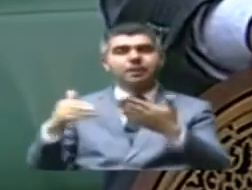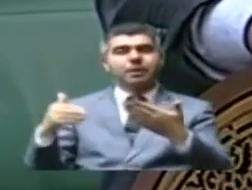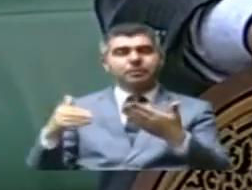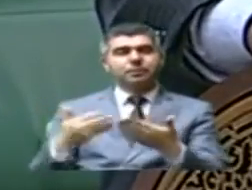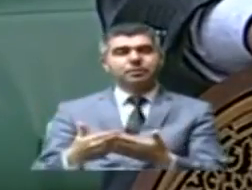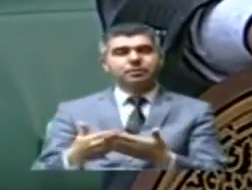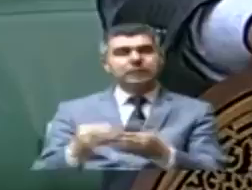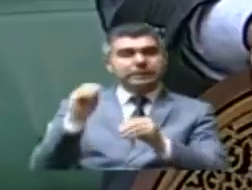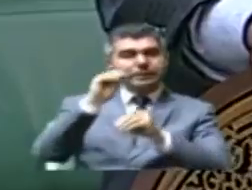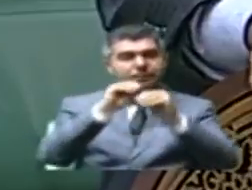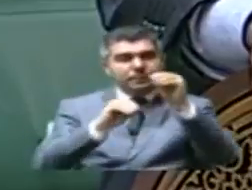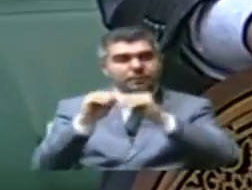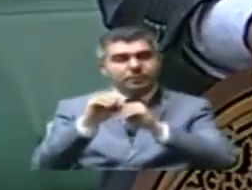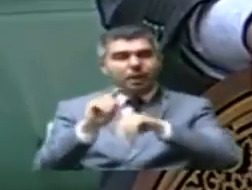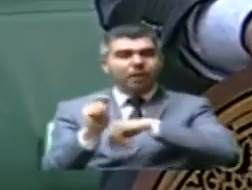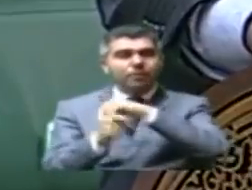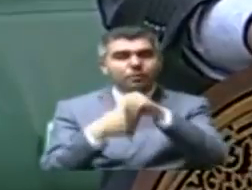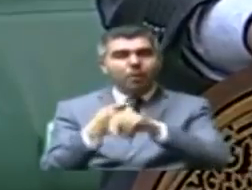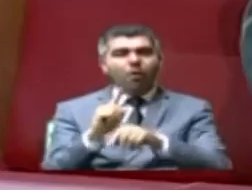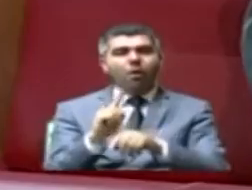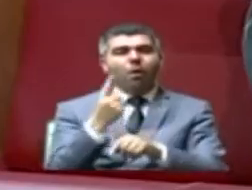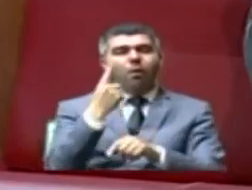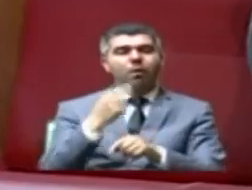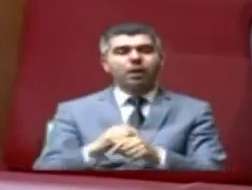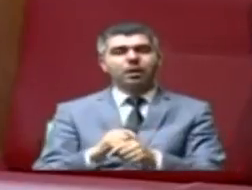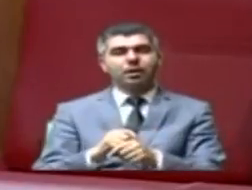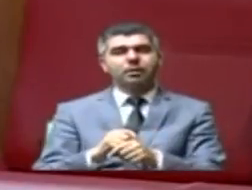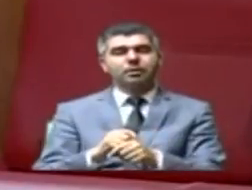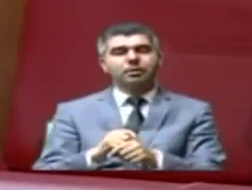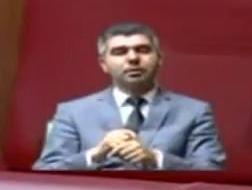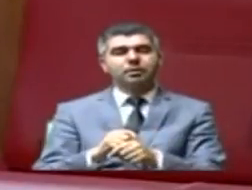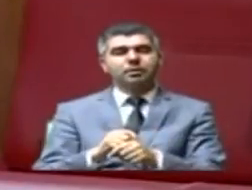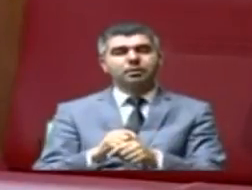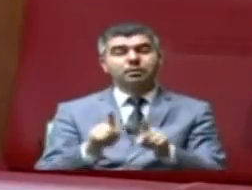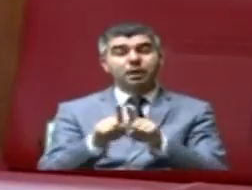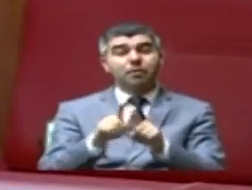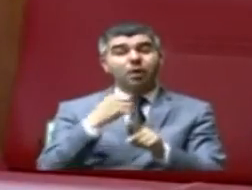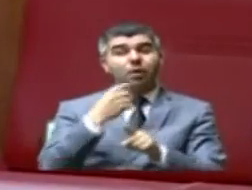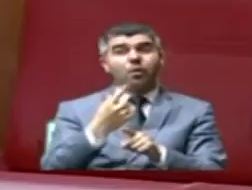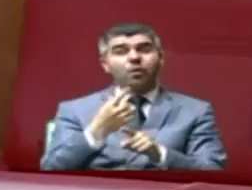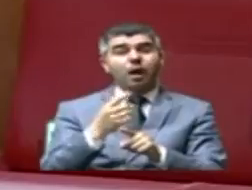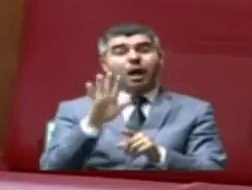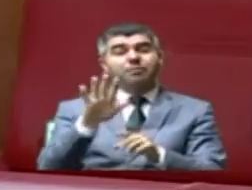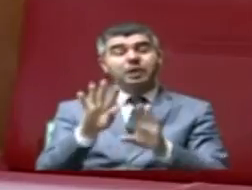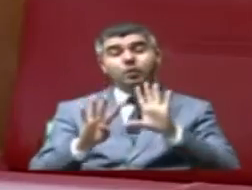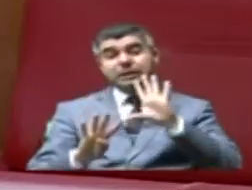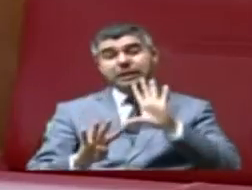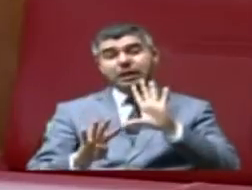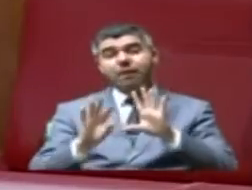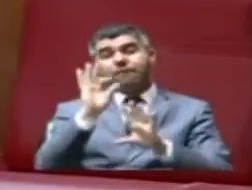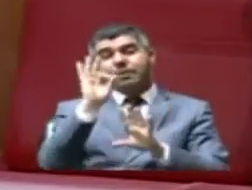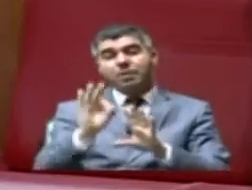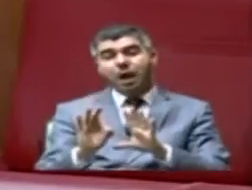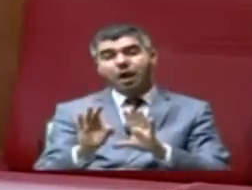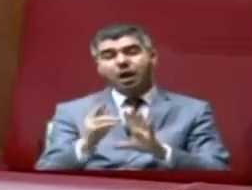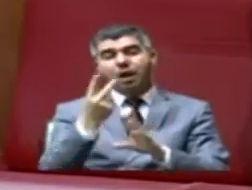ديال الانجاز على الصعيد القروي بي ان ار 1 اللي تنجز اكثر من 95% فيه الى حدود 2005،